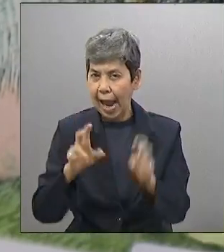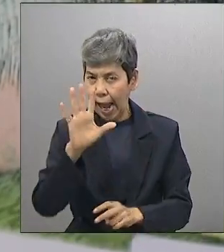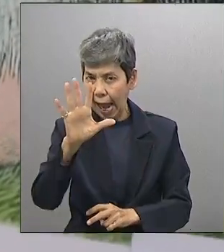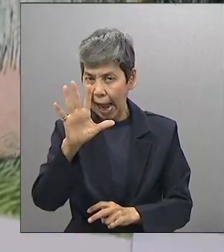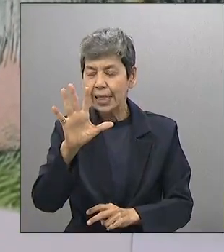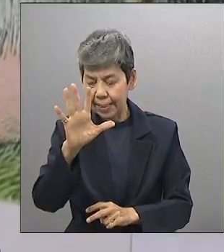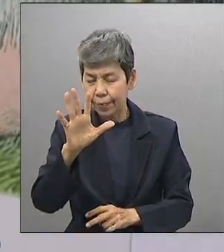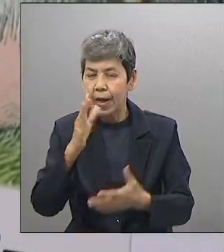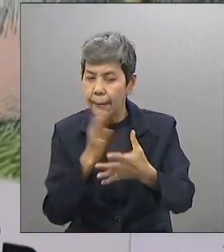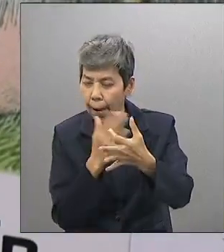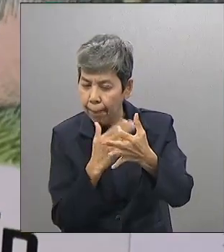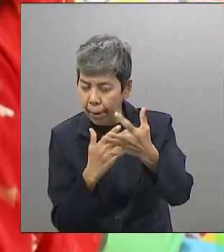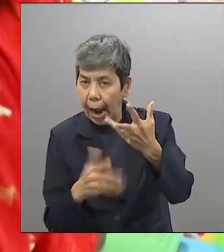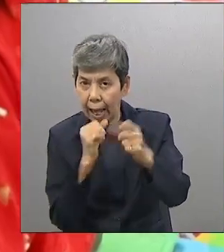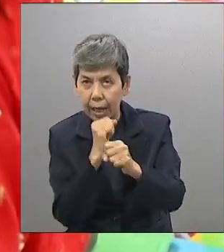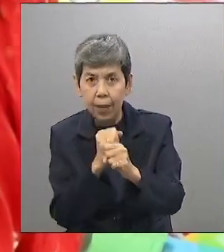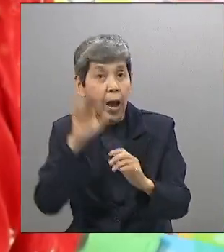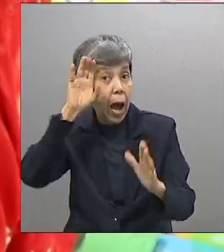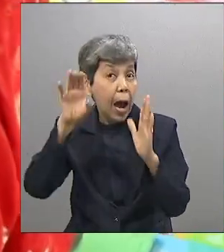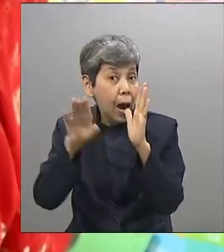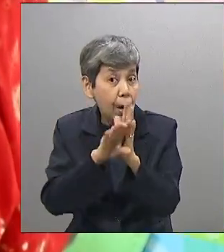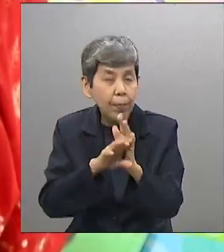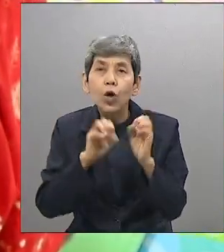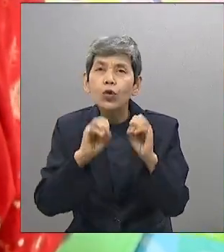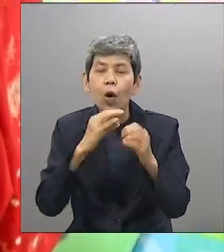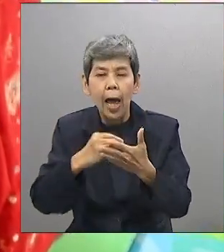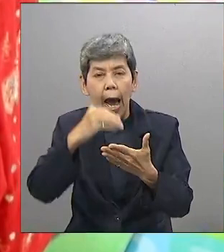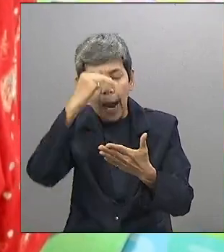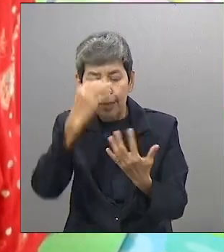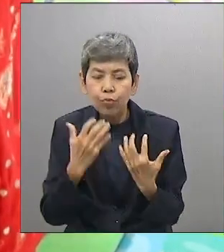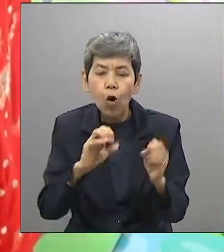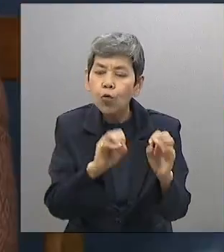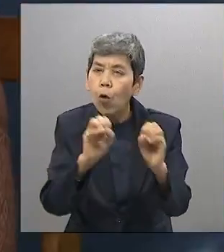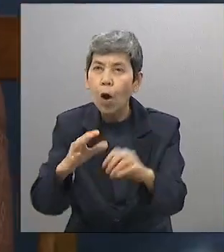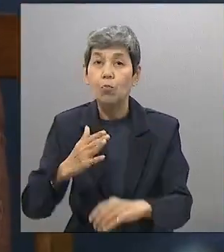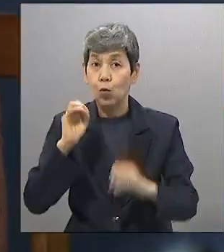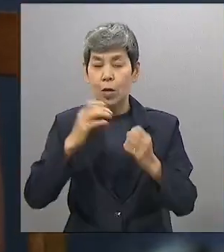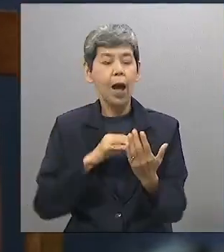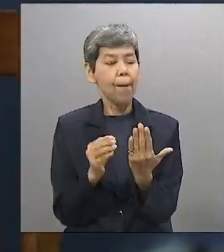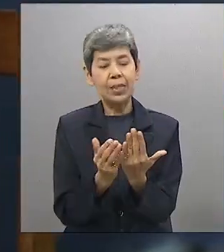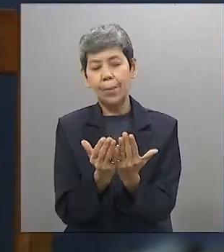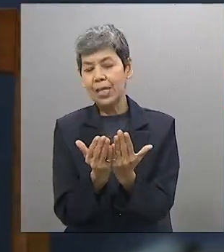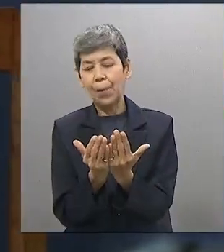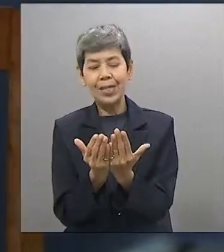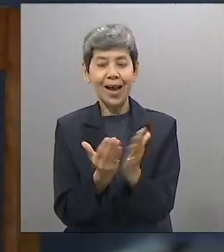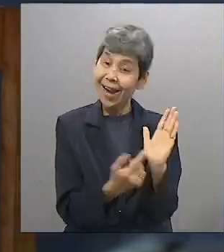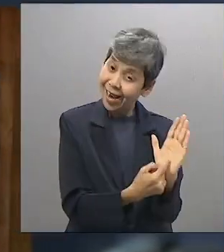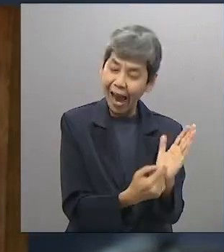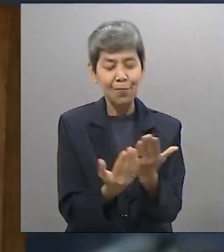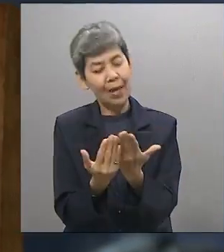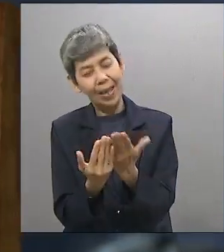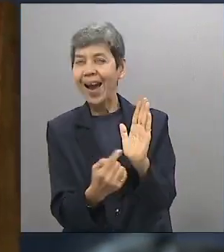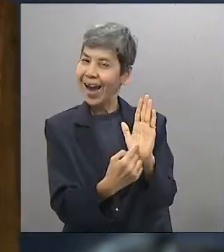นเรื่องท